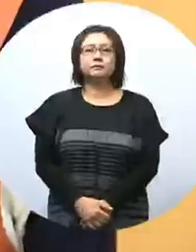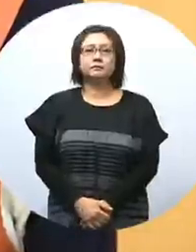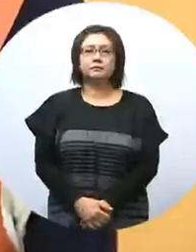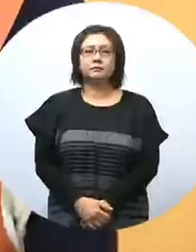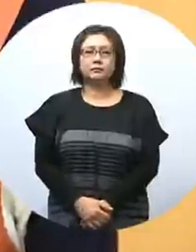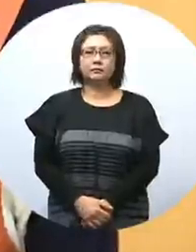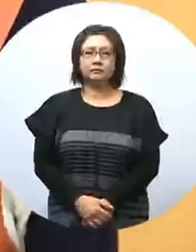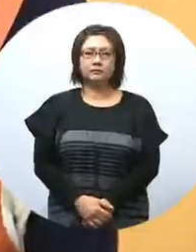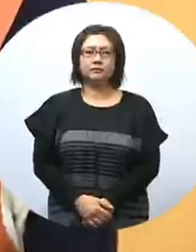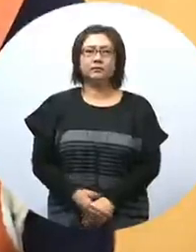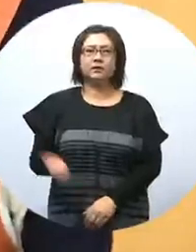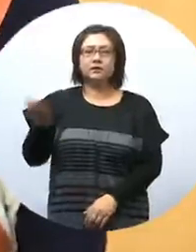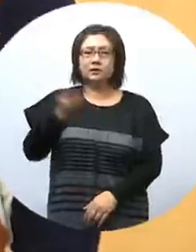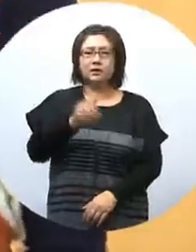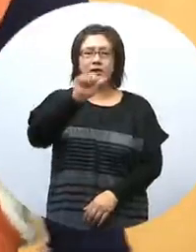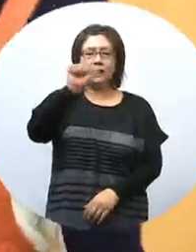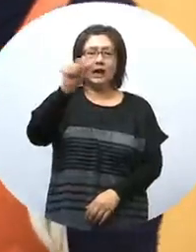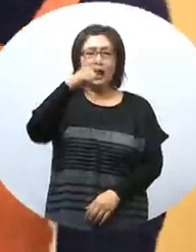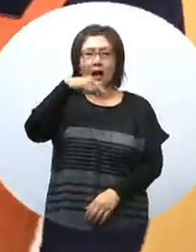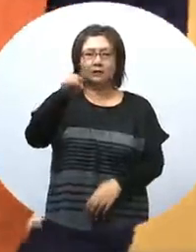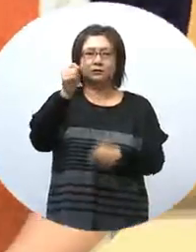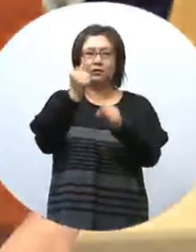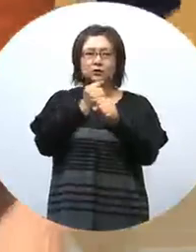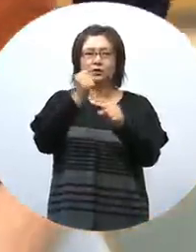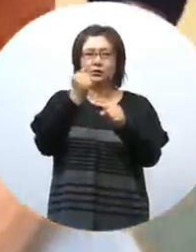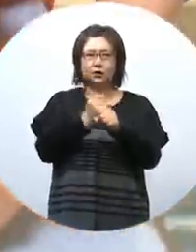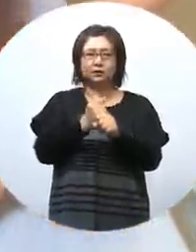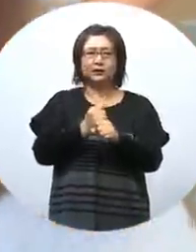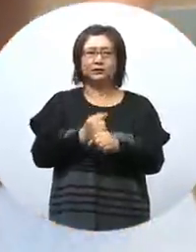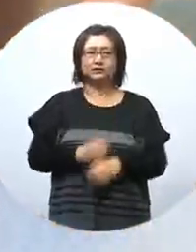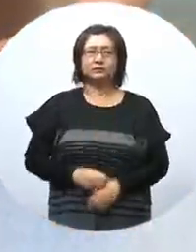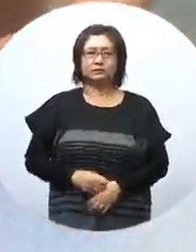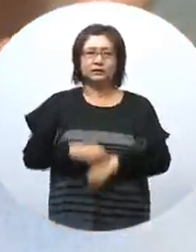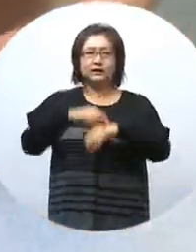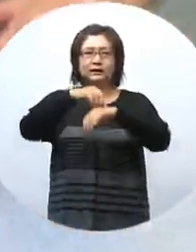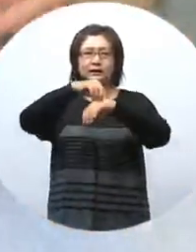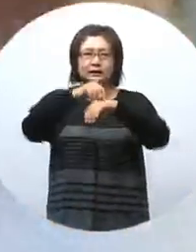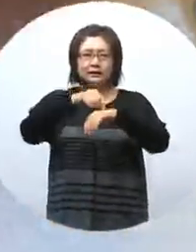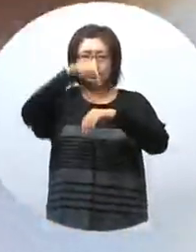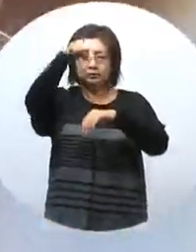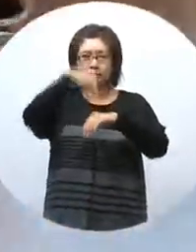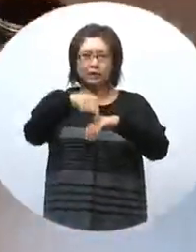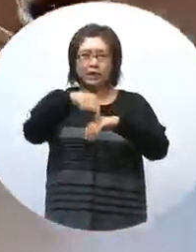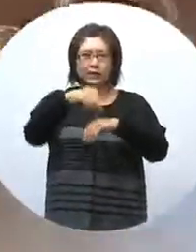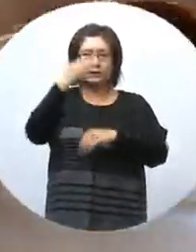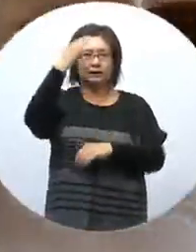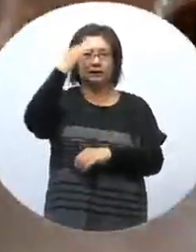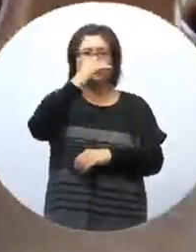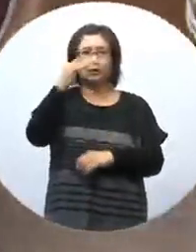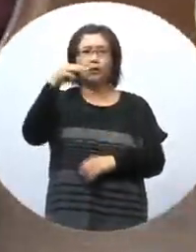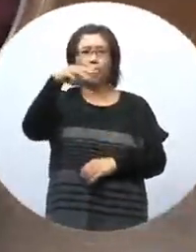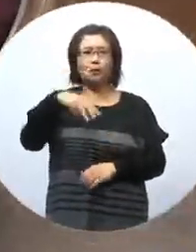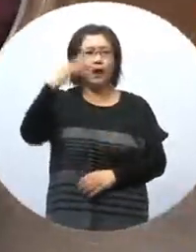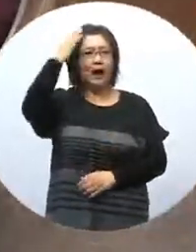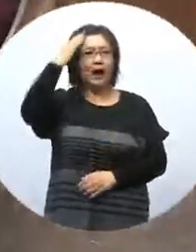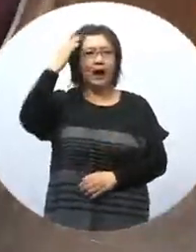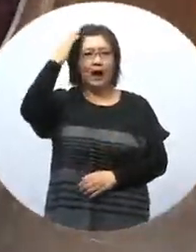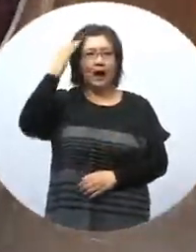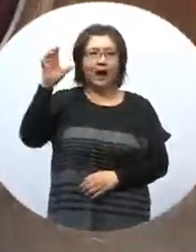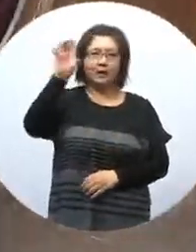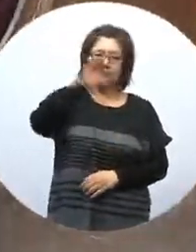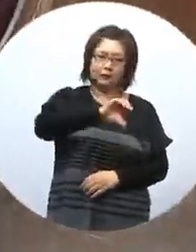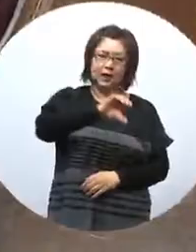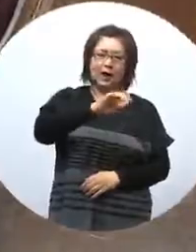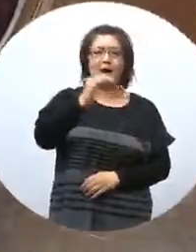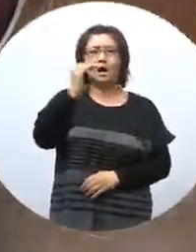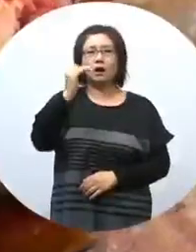餃子のあん作りです。 はい、お肉の方に調味料を入れていくんですね。 はい、 はい、じゃあごま油、胡椒